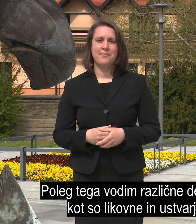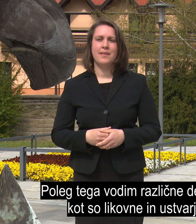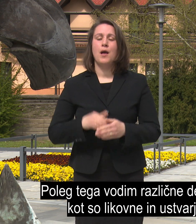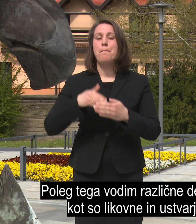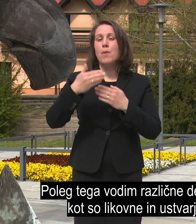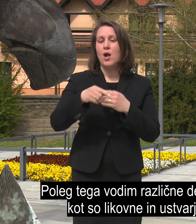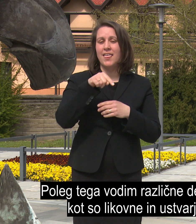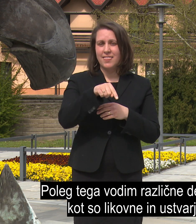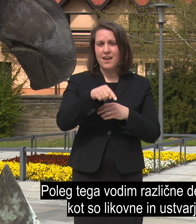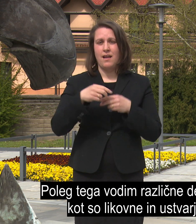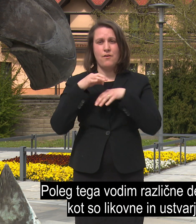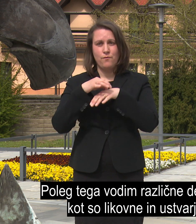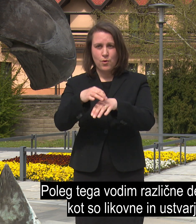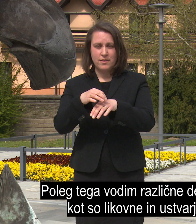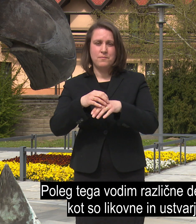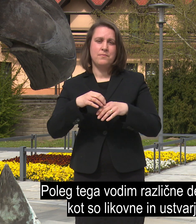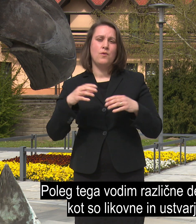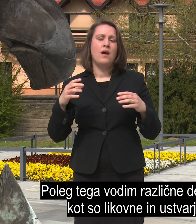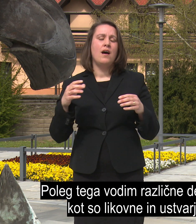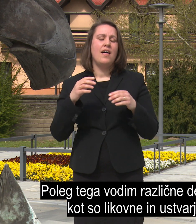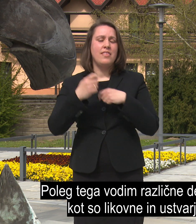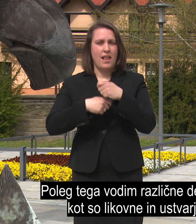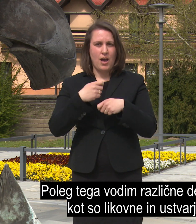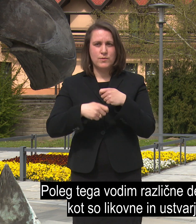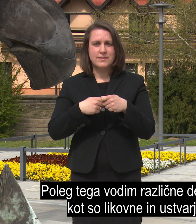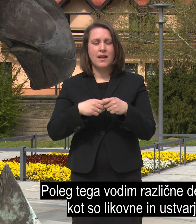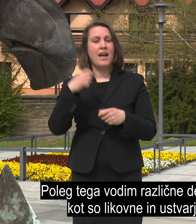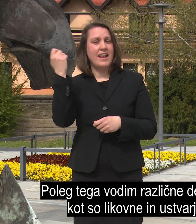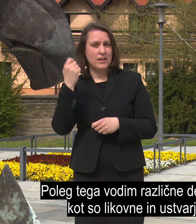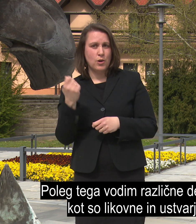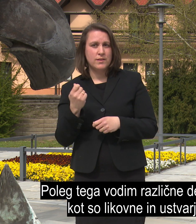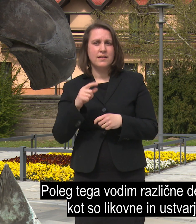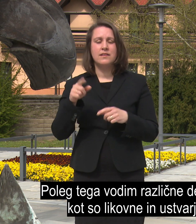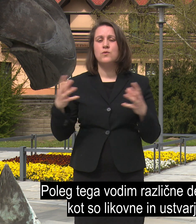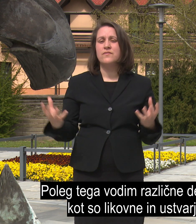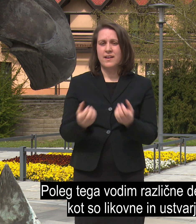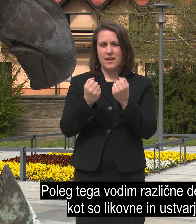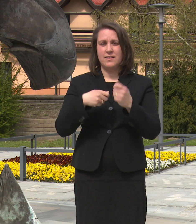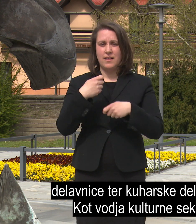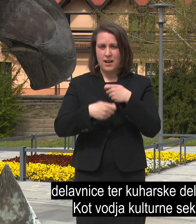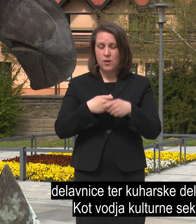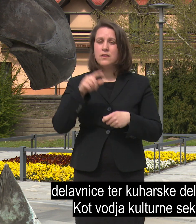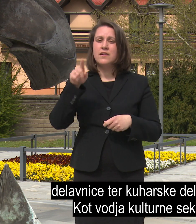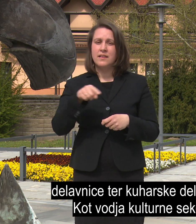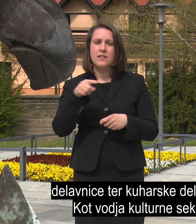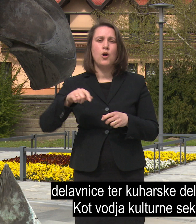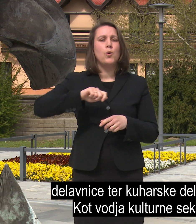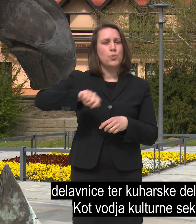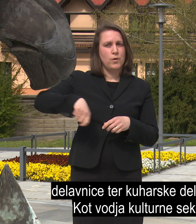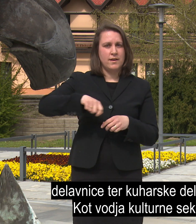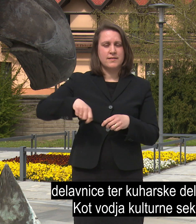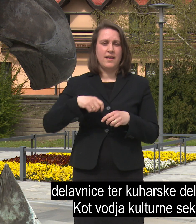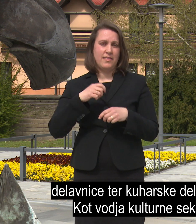Poleg tega vodim različne dejavnosti, kot so likovne in ustvarjalne delavnice